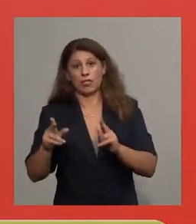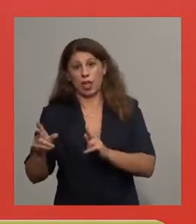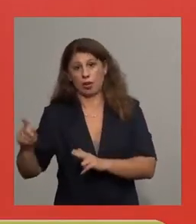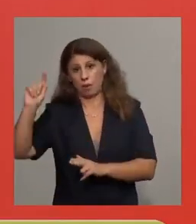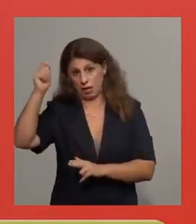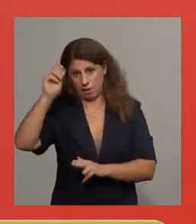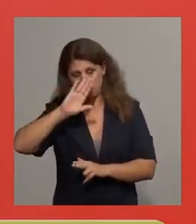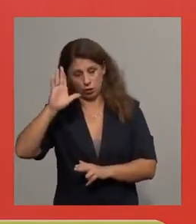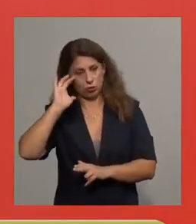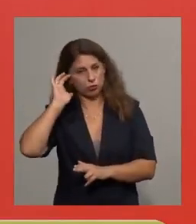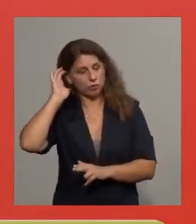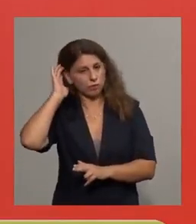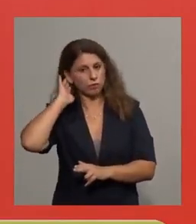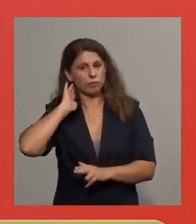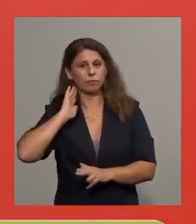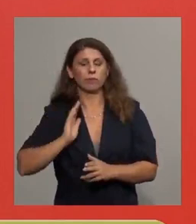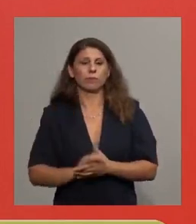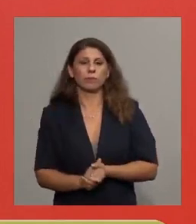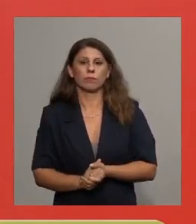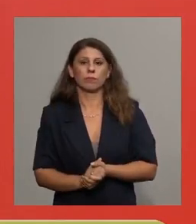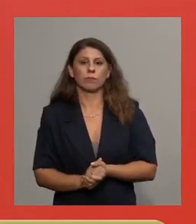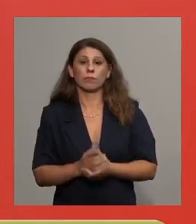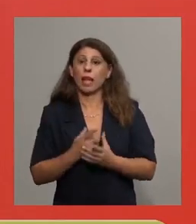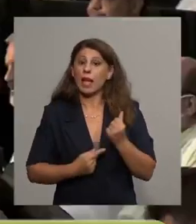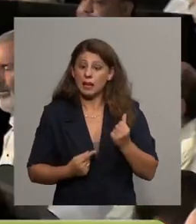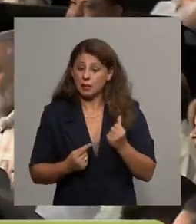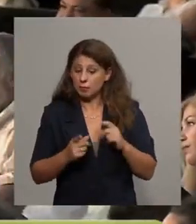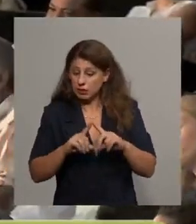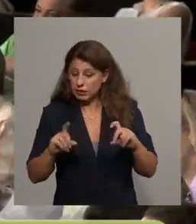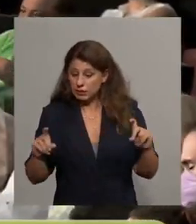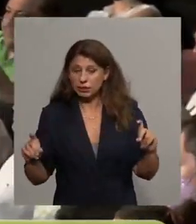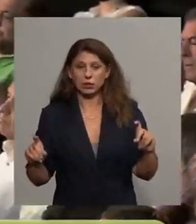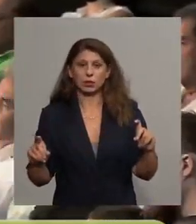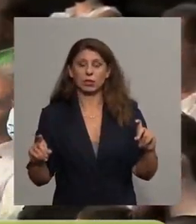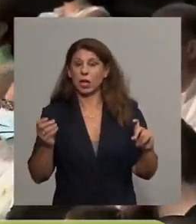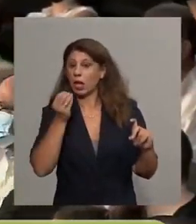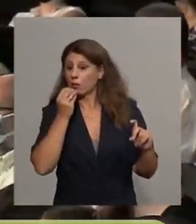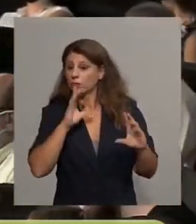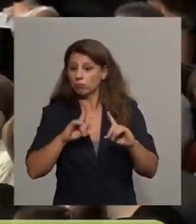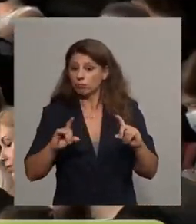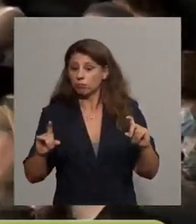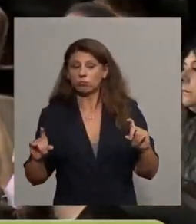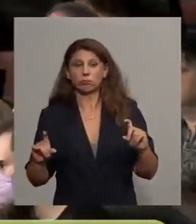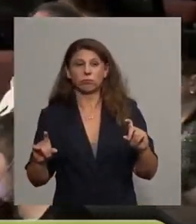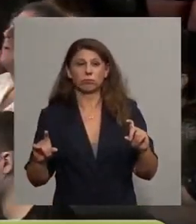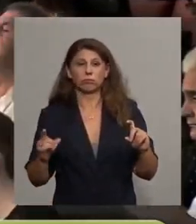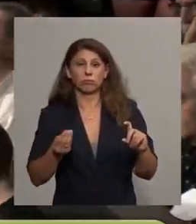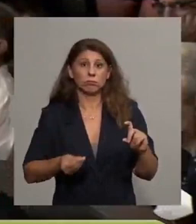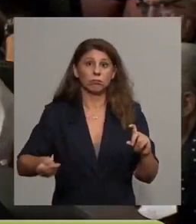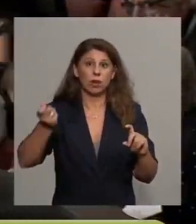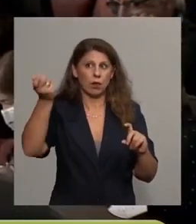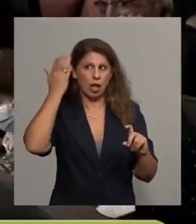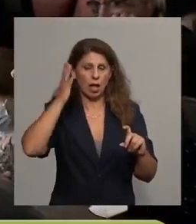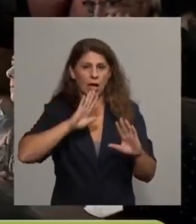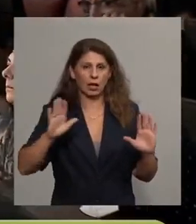ηλεκτρικού ρεύματος, ενώ οι ελλείψεις σε αγαθά πρώτης ανάγκης και οι υπέρογγες